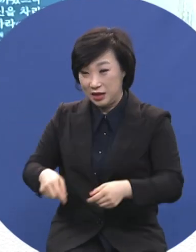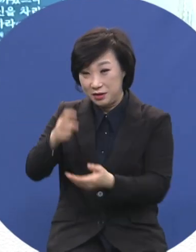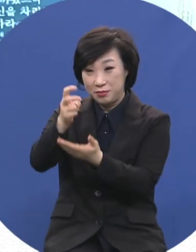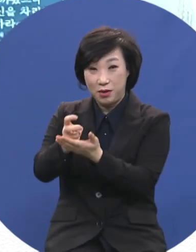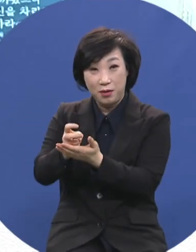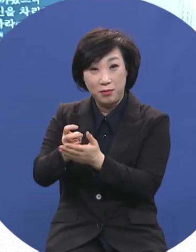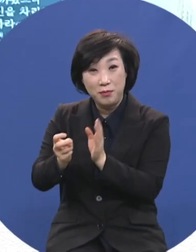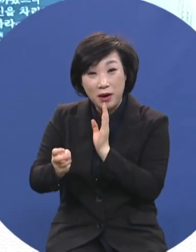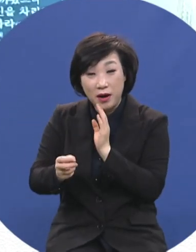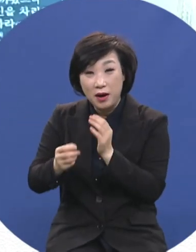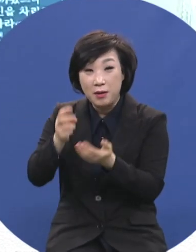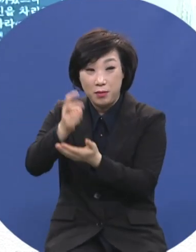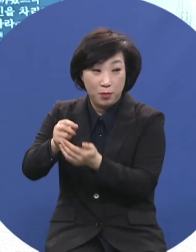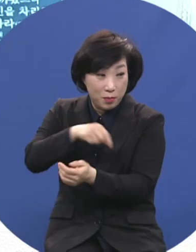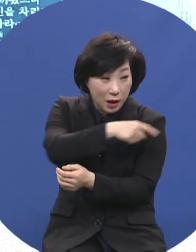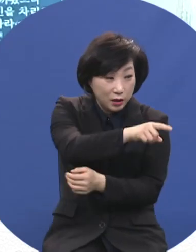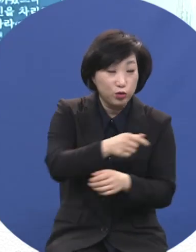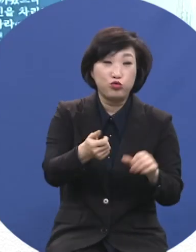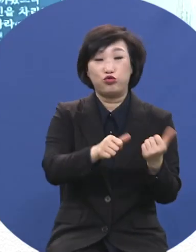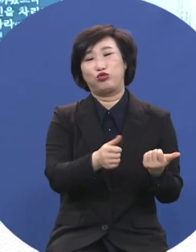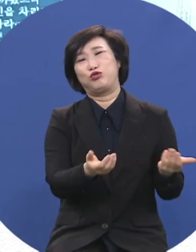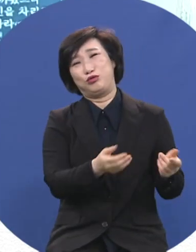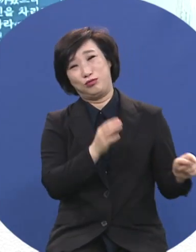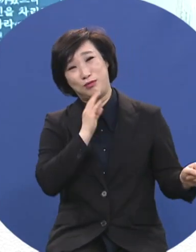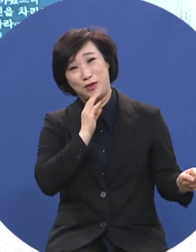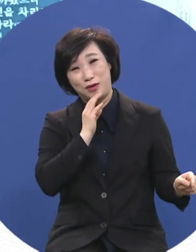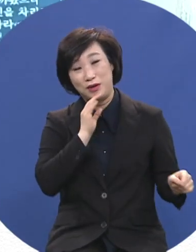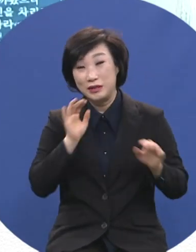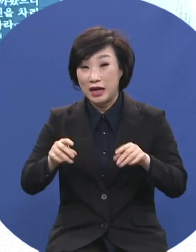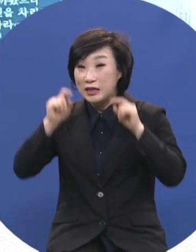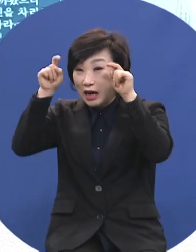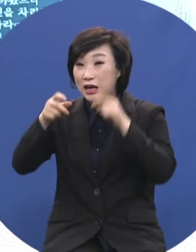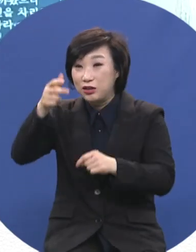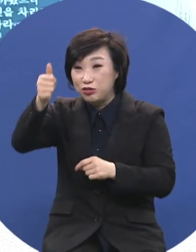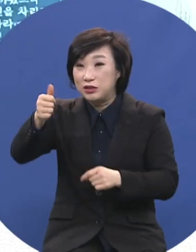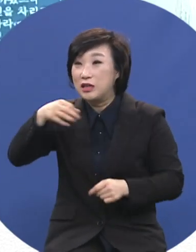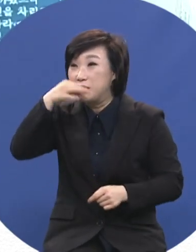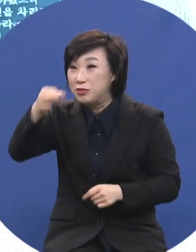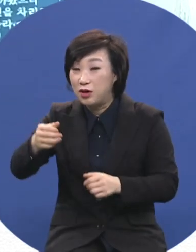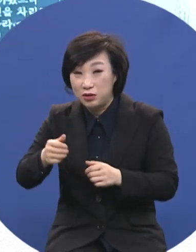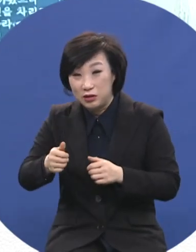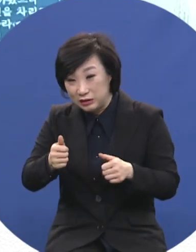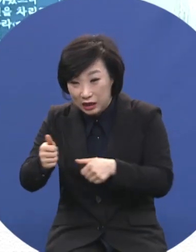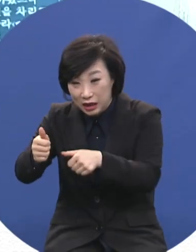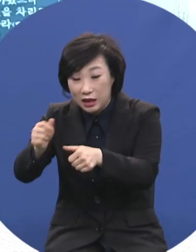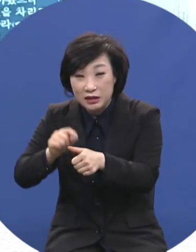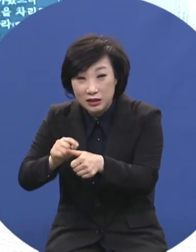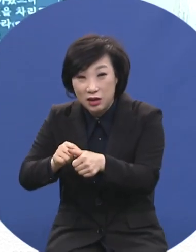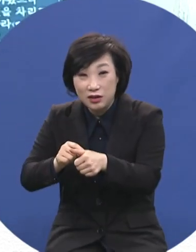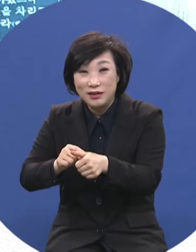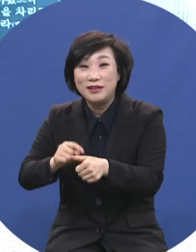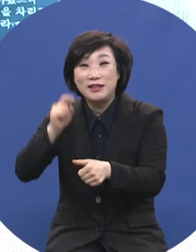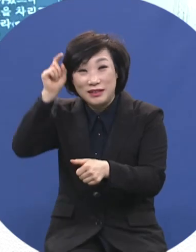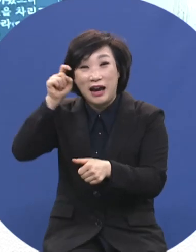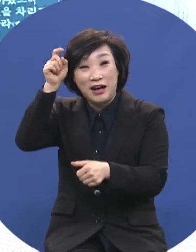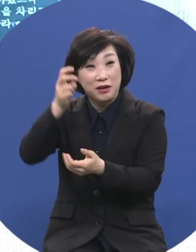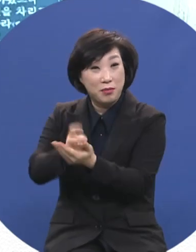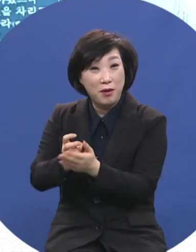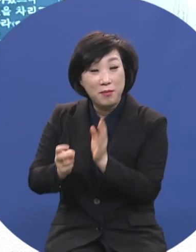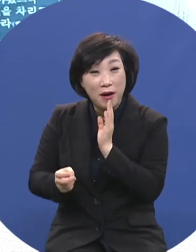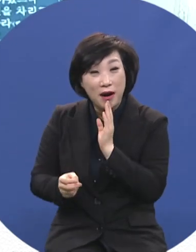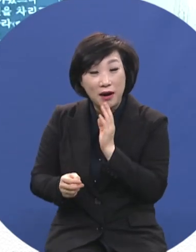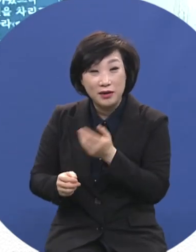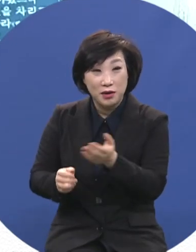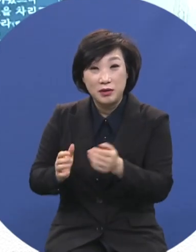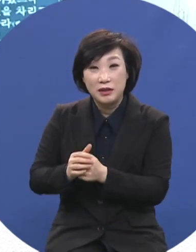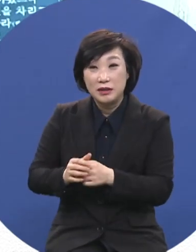질서 밖에 나가면 죽는 곳이요. 거기는 목자의 음성을 듣고 따라가는 것이 양의 질서예요. 목자의 음성을